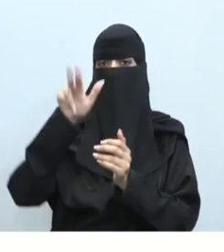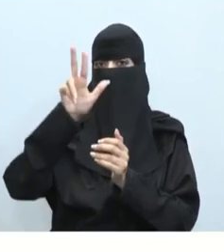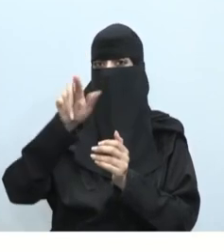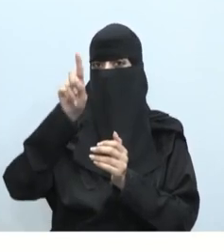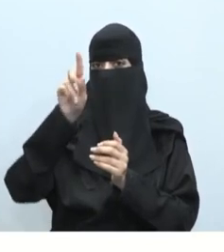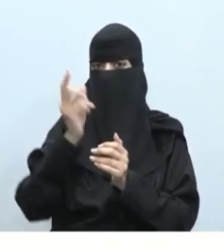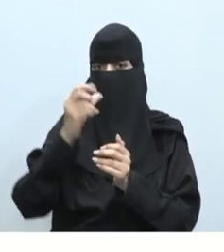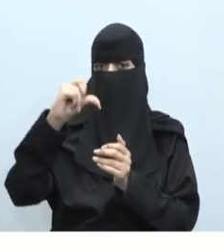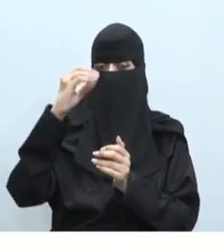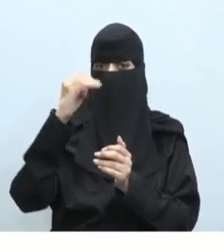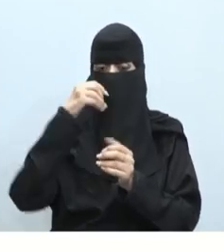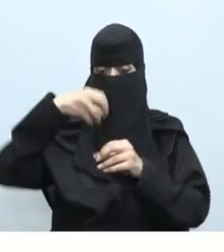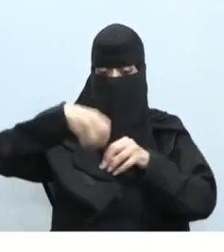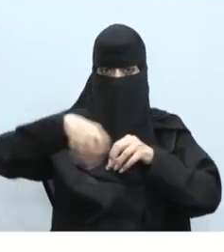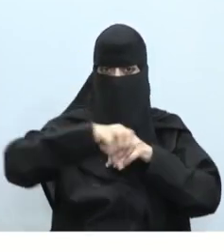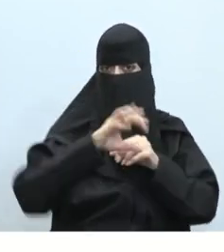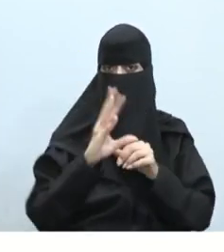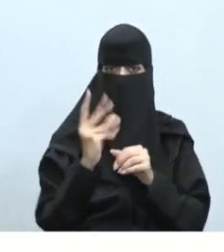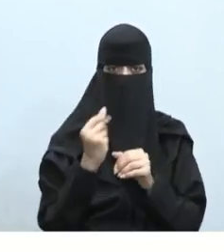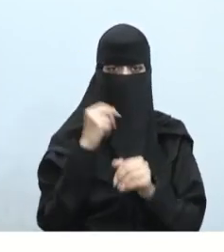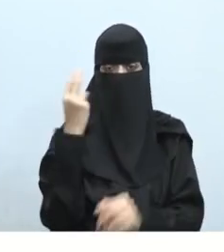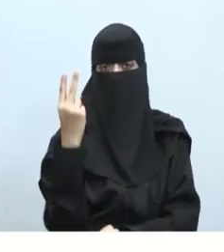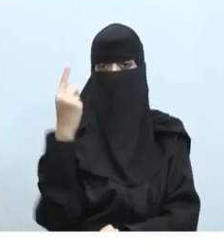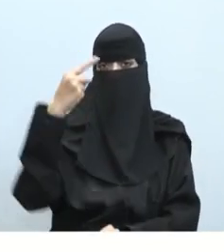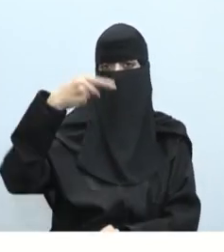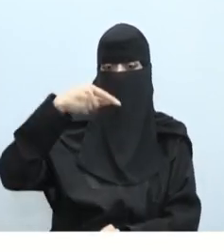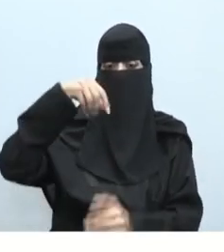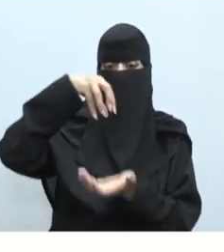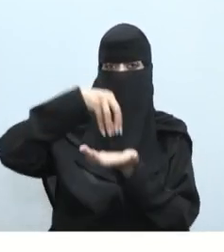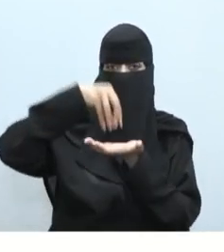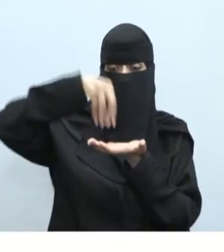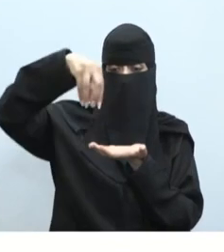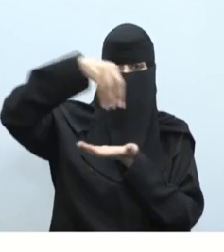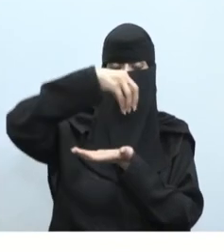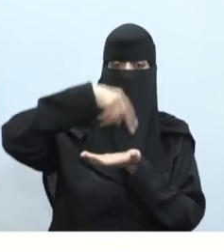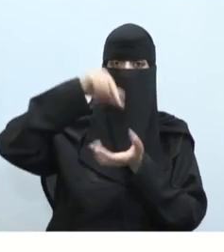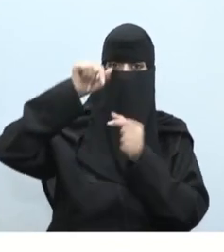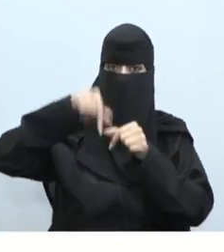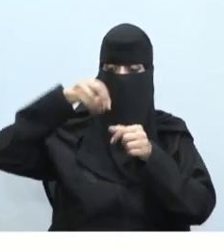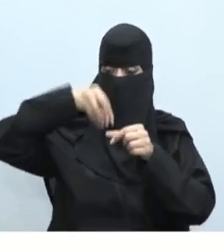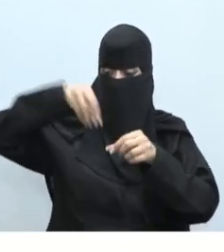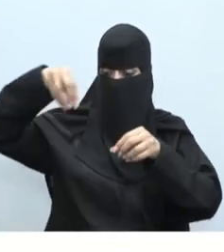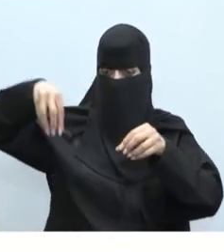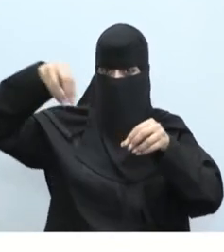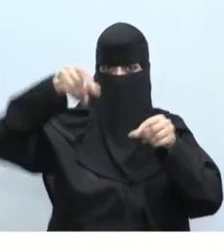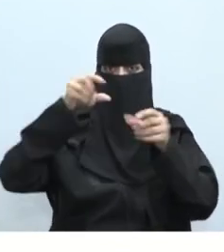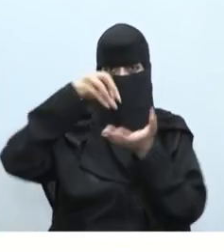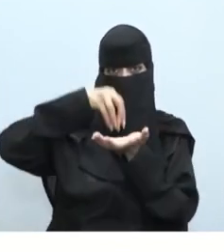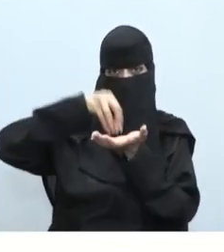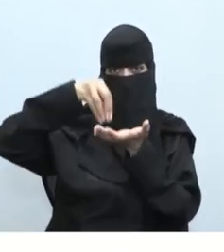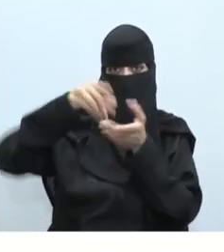12 برجا لكل برج درجه وموقع محدد في السماء ابناء وبنات الطلاب